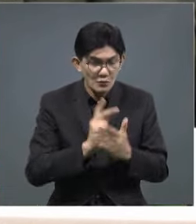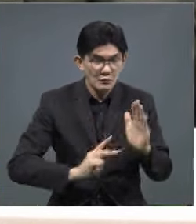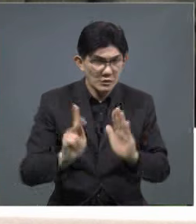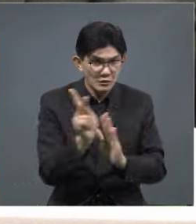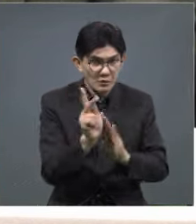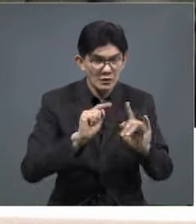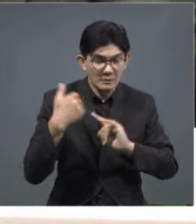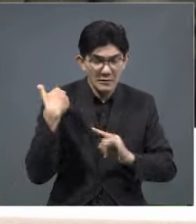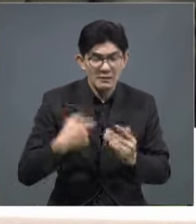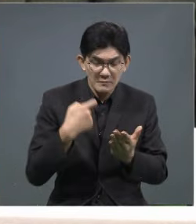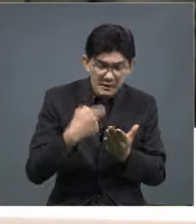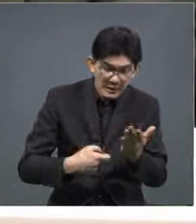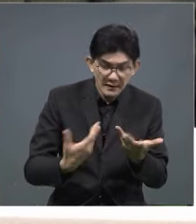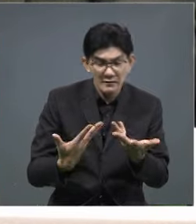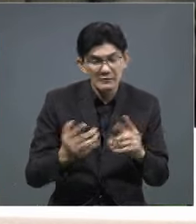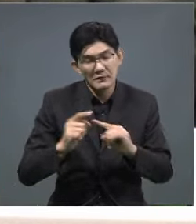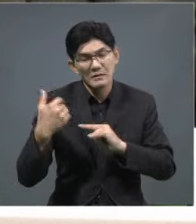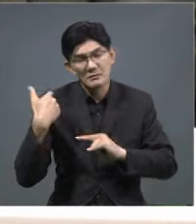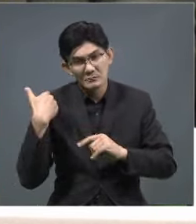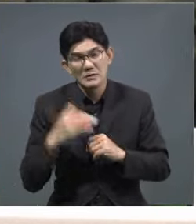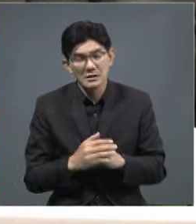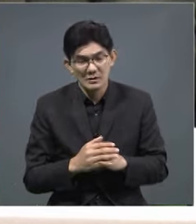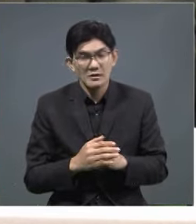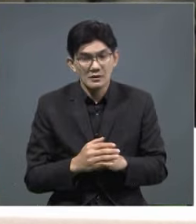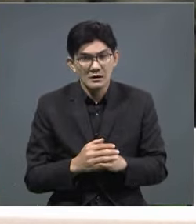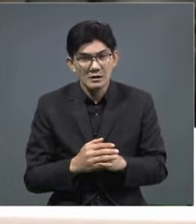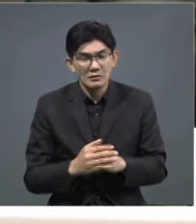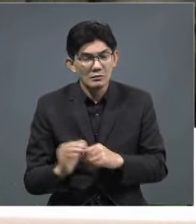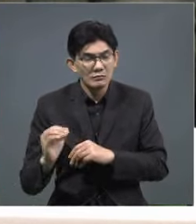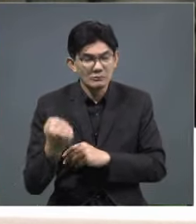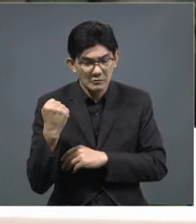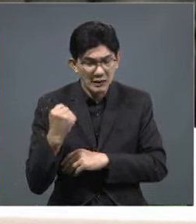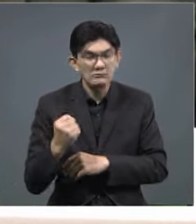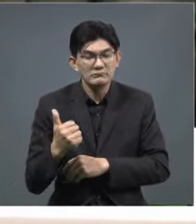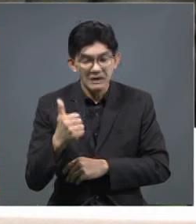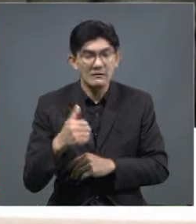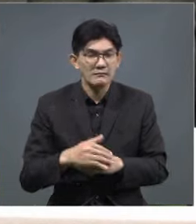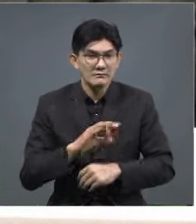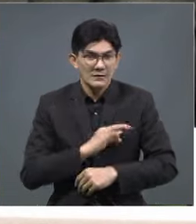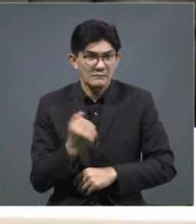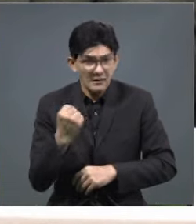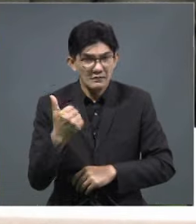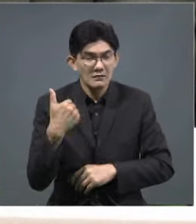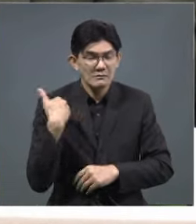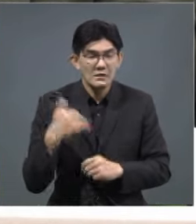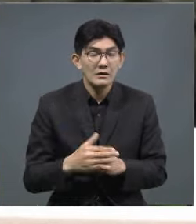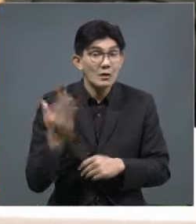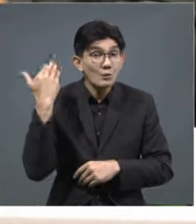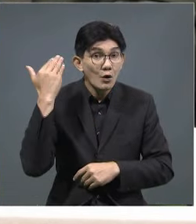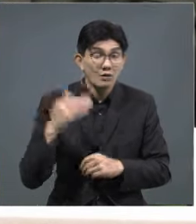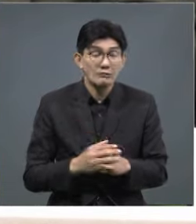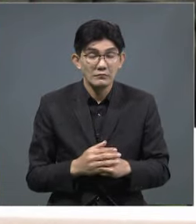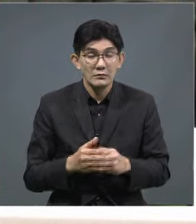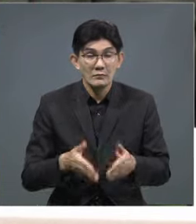การค้ำประกันการมีหลักประกันต่างๆที่จะเกิดก่อให้เกิดความมั่นคงแก่สหกรณ์และสมาชิกซึ่งอดีตที่ผ่านมา